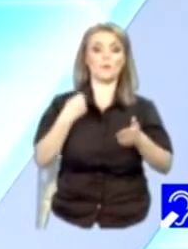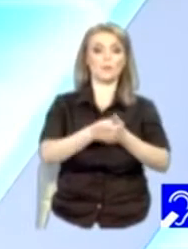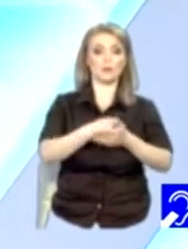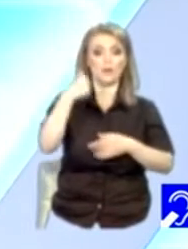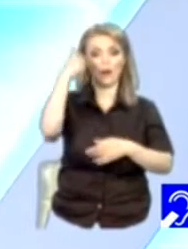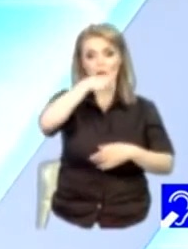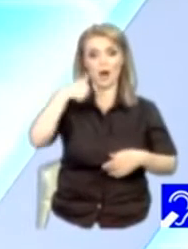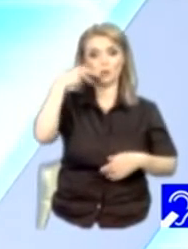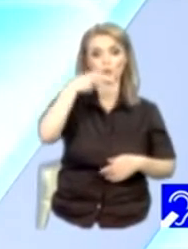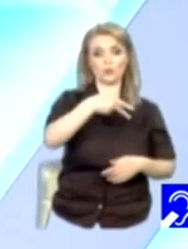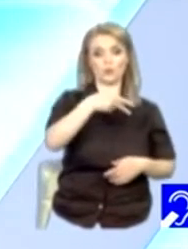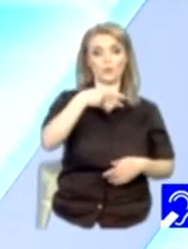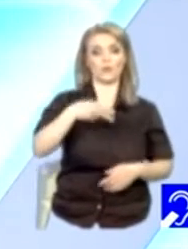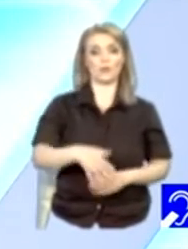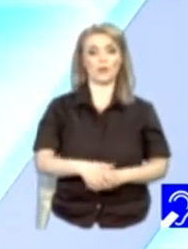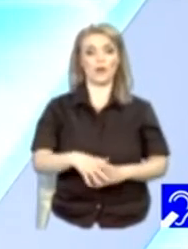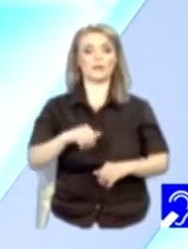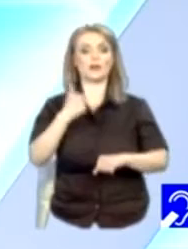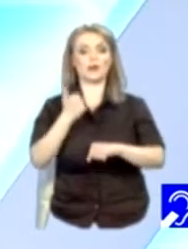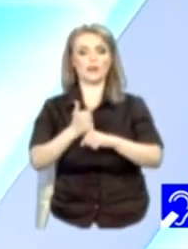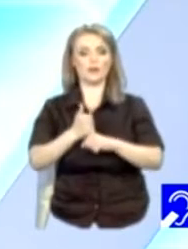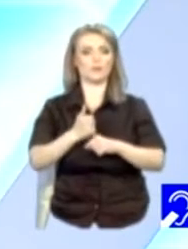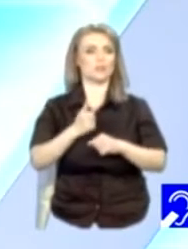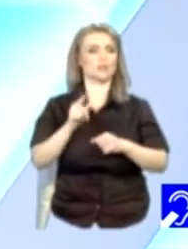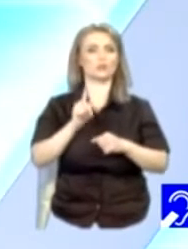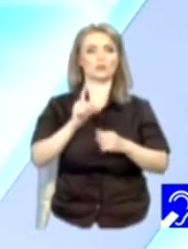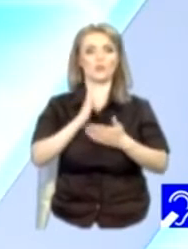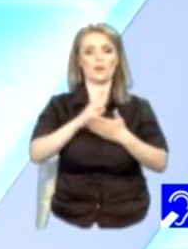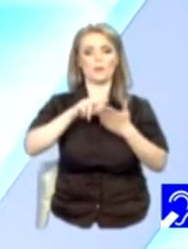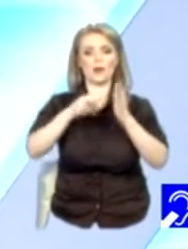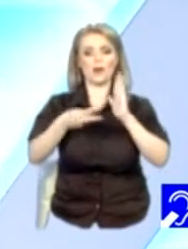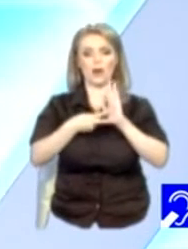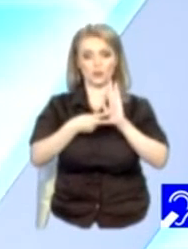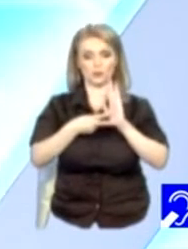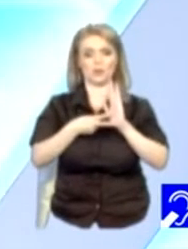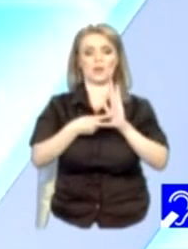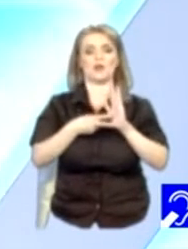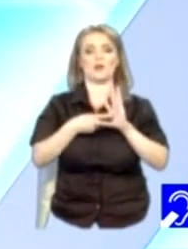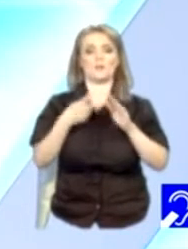dar principalele priorități ale programului pentru această campanie